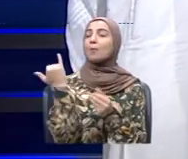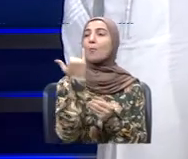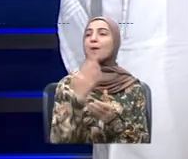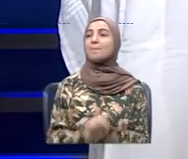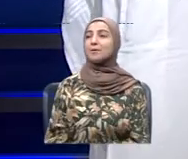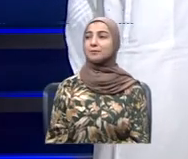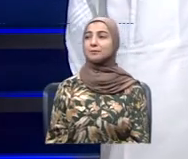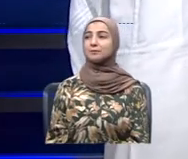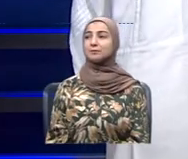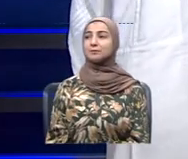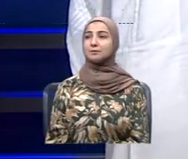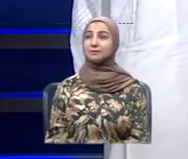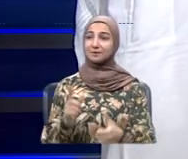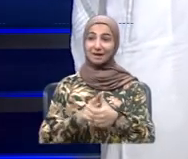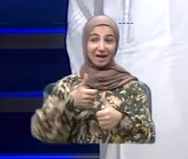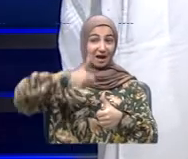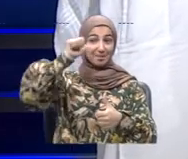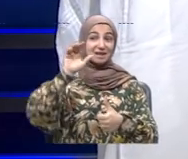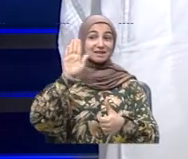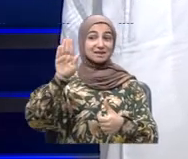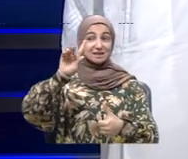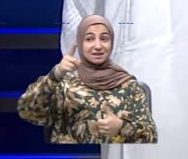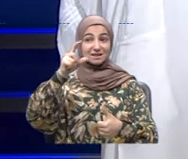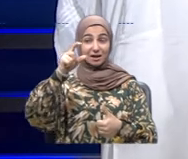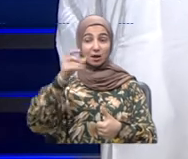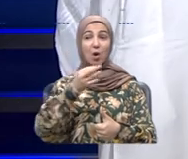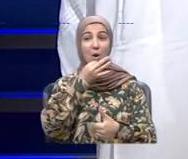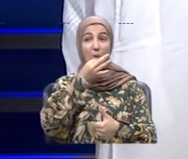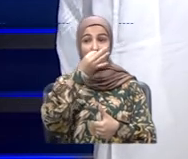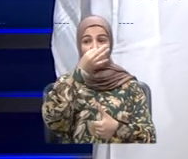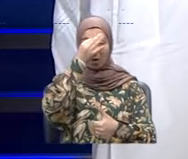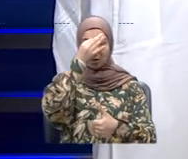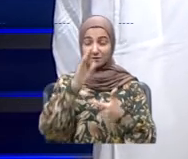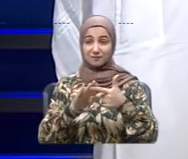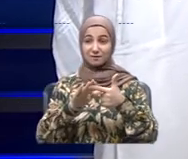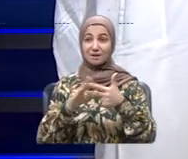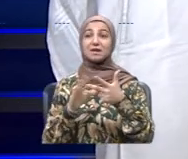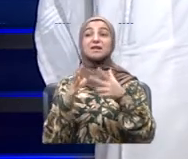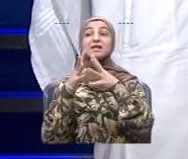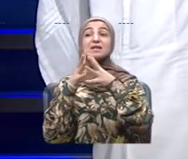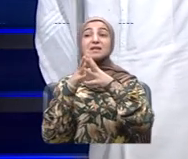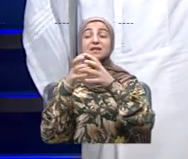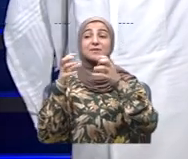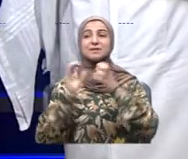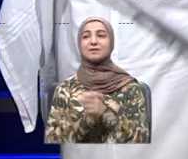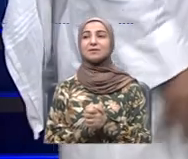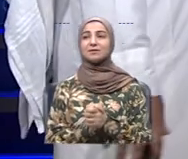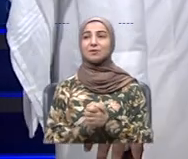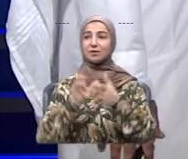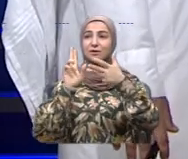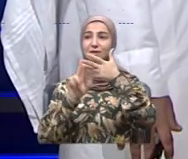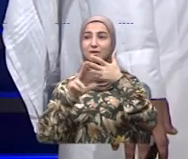هناك مؤشرات للسرد، هناك مؤشرات للوصف، هناك مؤشرات للتفسير، وهناك مؤشرات